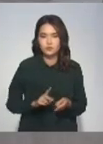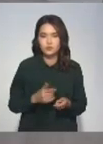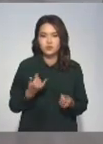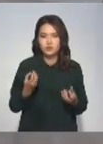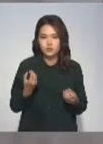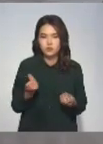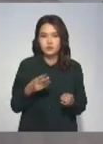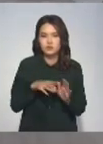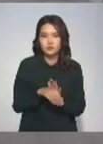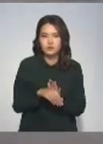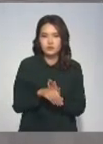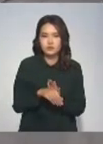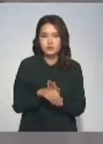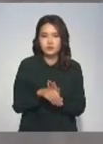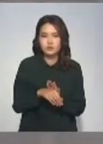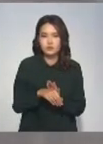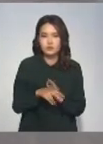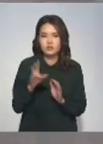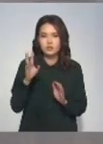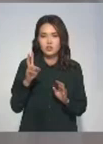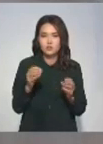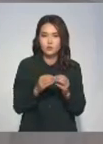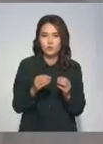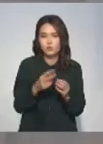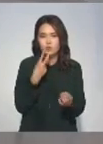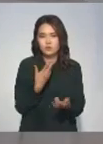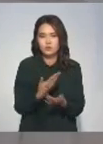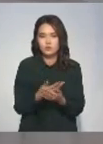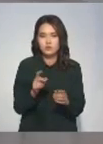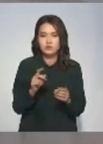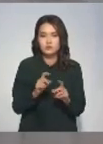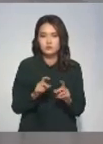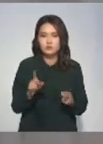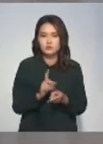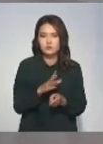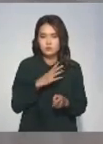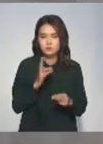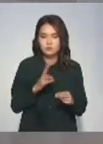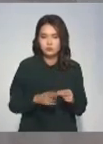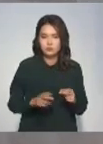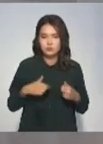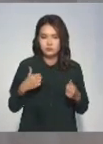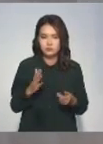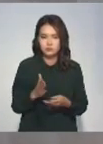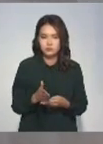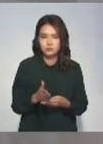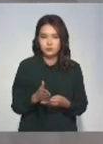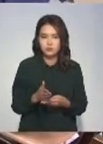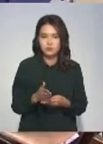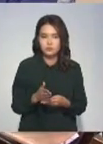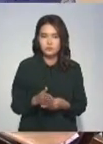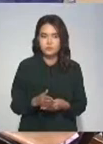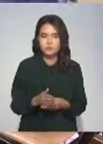мен ойлаймын, қарашаның 10-ына дейін мектептің жартысын олар бізге кабинеттер істеп береді, біз кіреміз